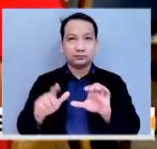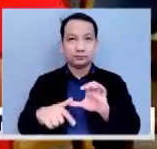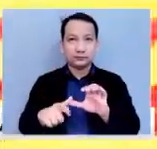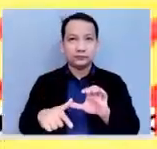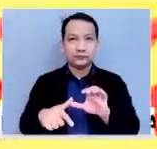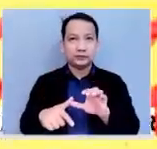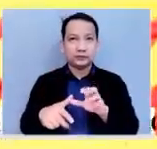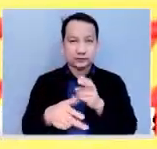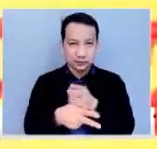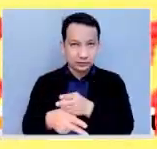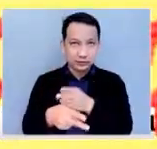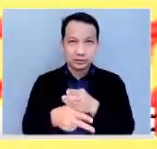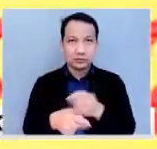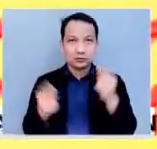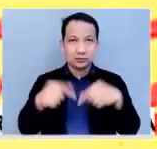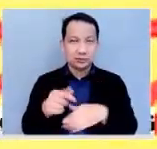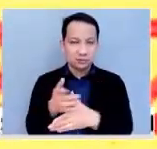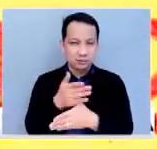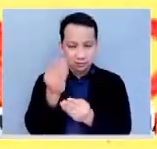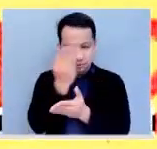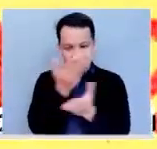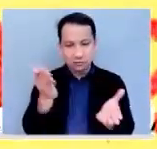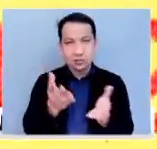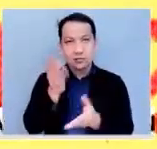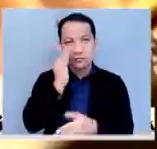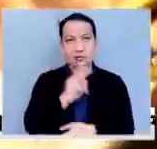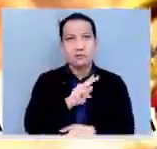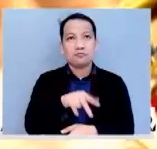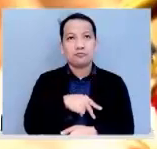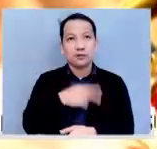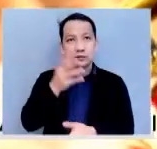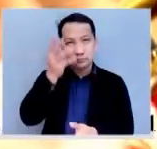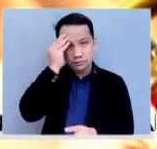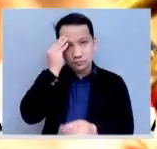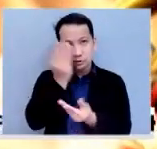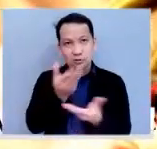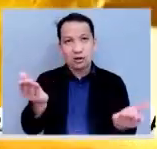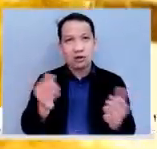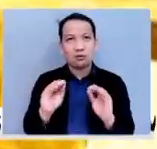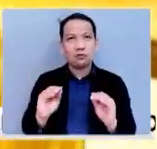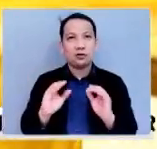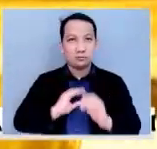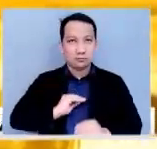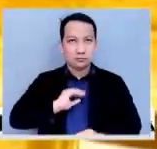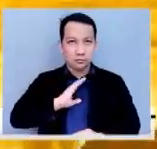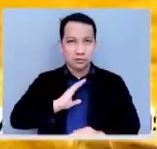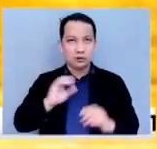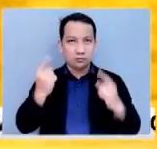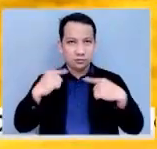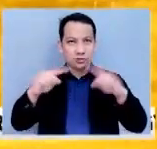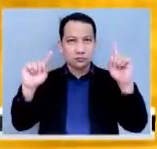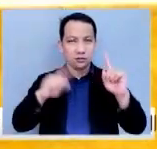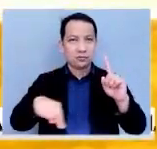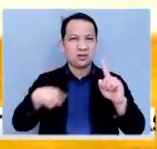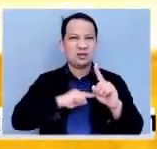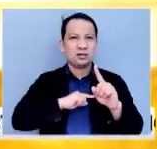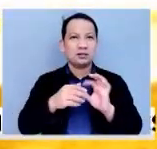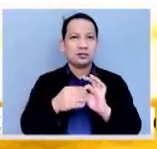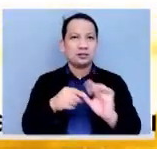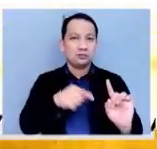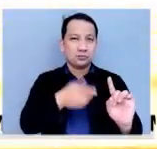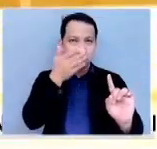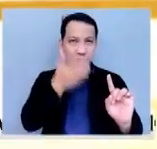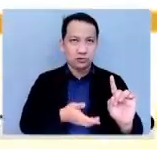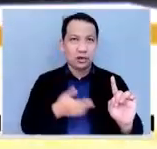PWD. Dito ibinabahagi niya ang kanyang personal na karanasan kung paano niya nilagpasan ang mga hamon sa buhay bilang isang taong